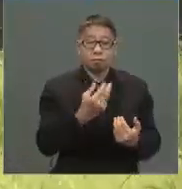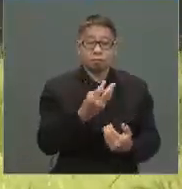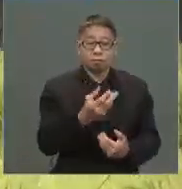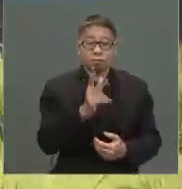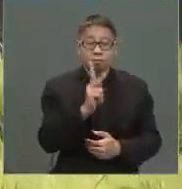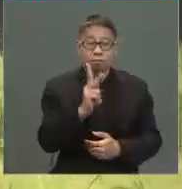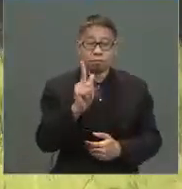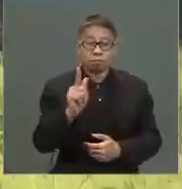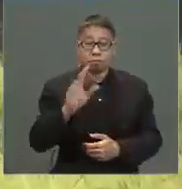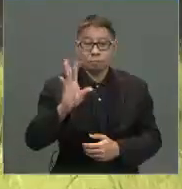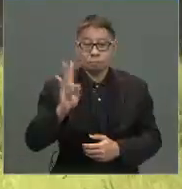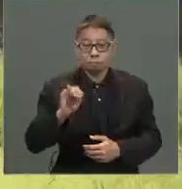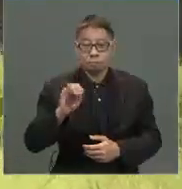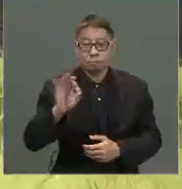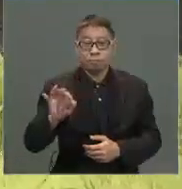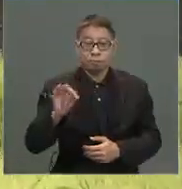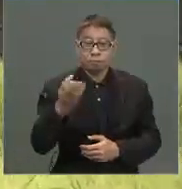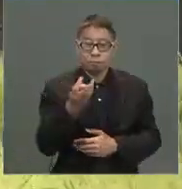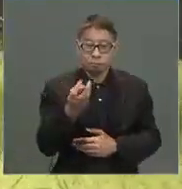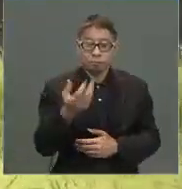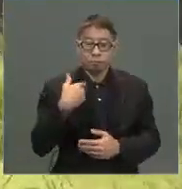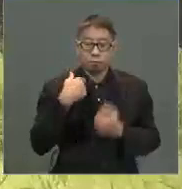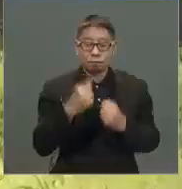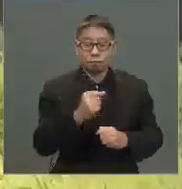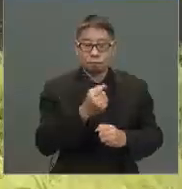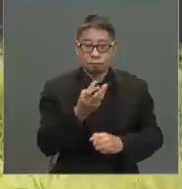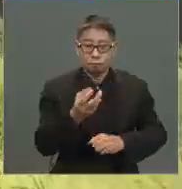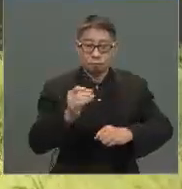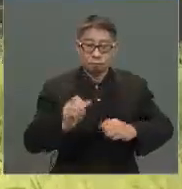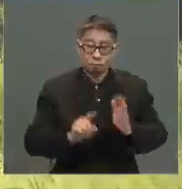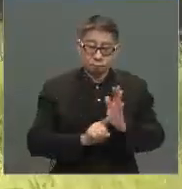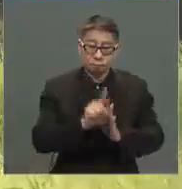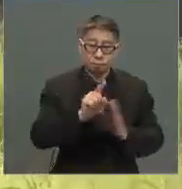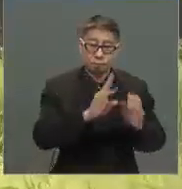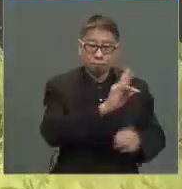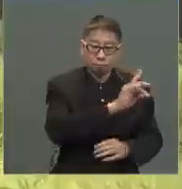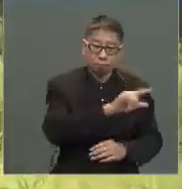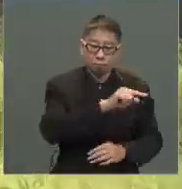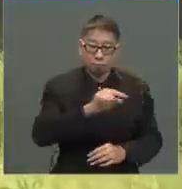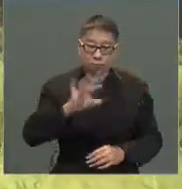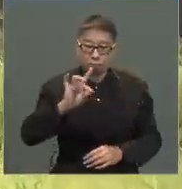เหมาะสำหรับข้าวกข 7 9นั้นเป็นข้าวพันธุ์ที่มีผลผลิตต่อไร่สูง700-800